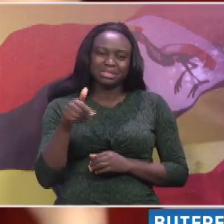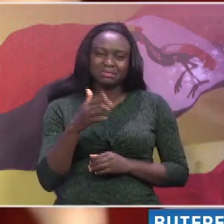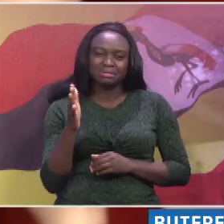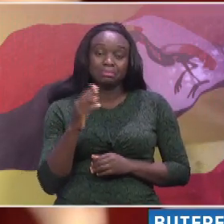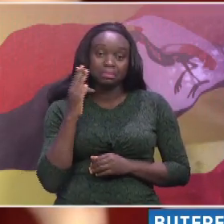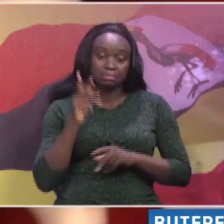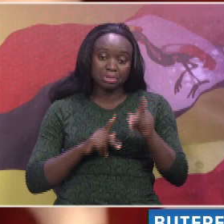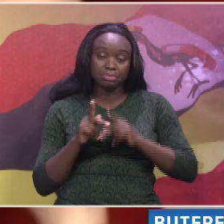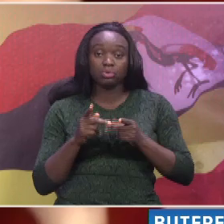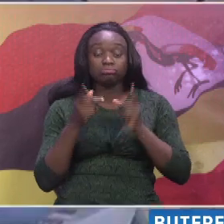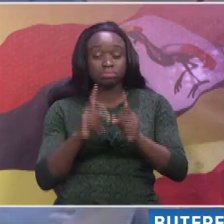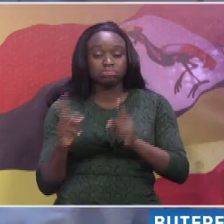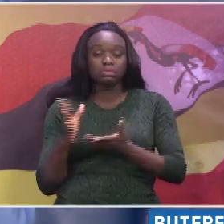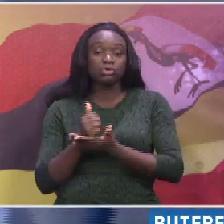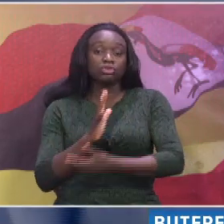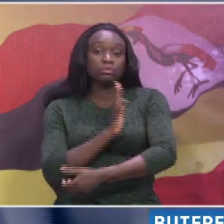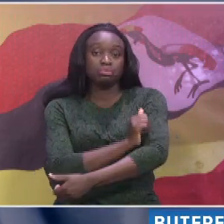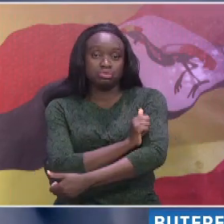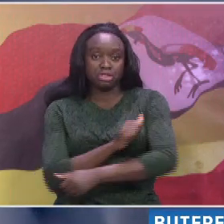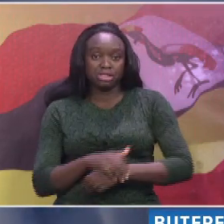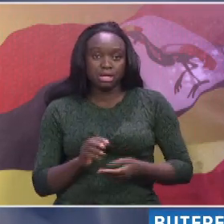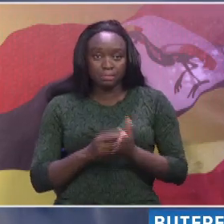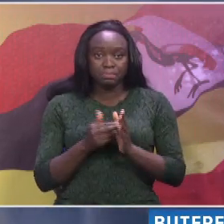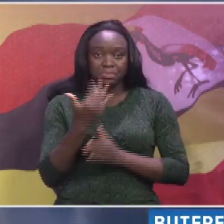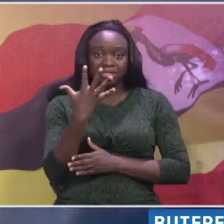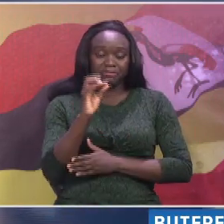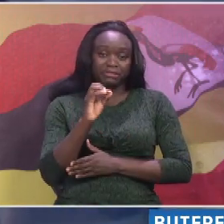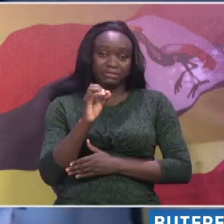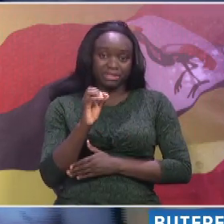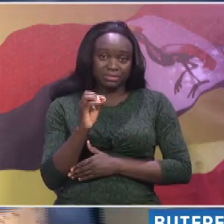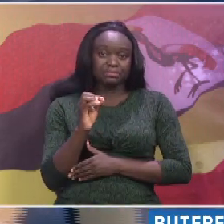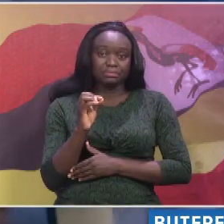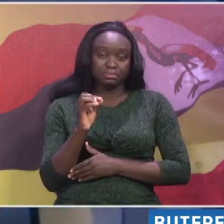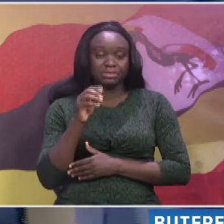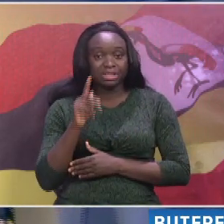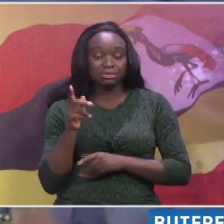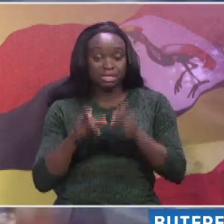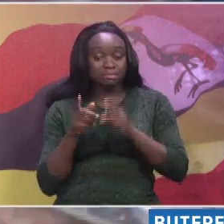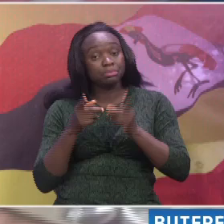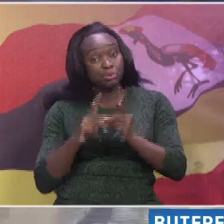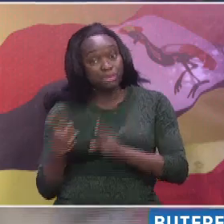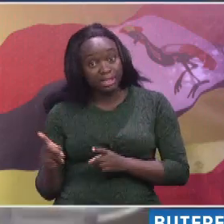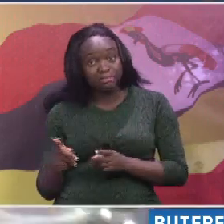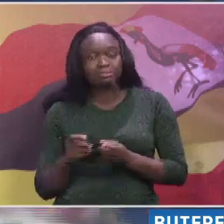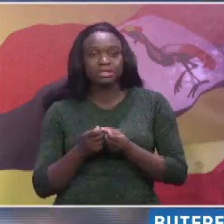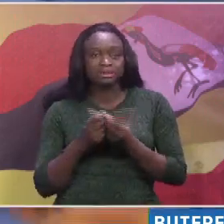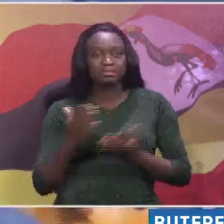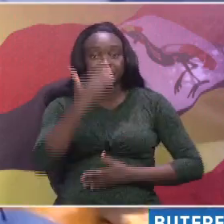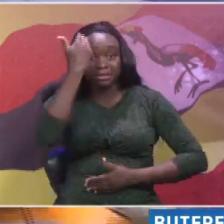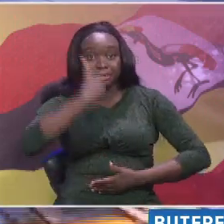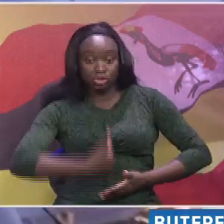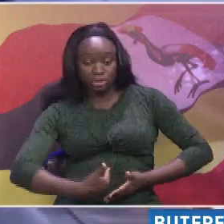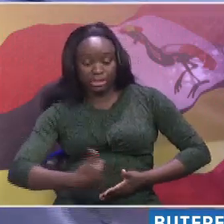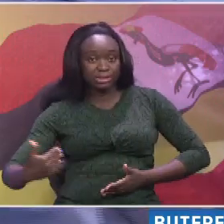bwa pressure buli mwaka mu nsi yonna, ekitegeeza nti abantu 5,000 be bafa buli lunaku, ate abandi ne bafuna okusanyalala ne